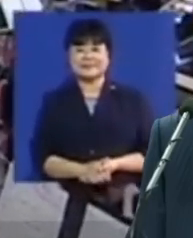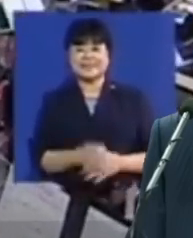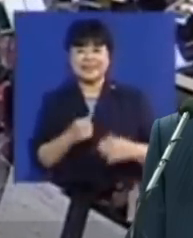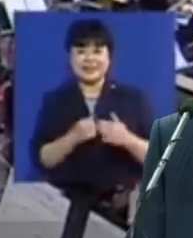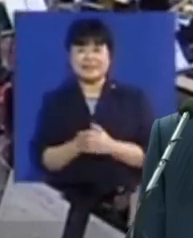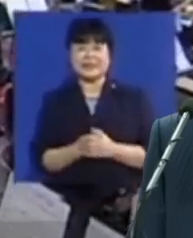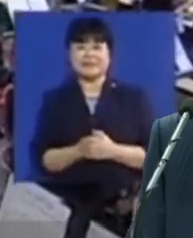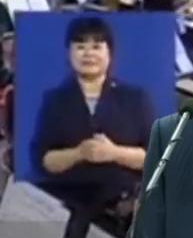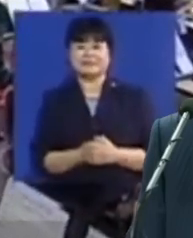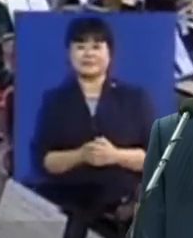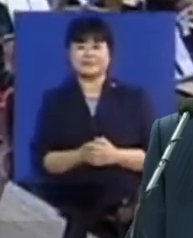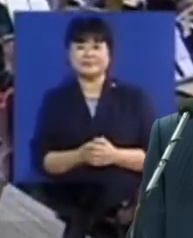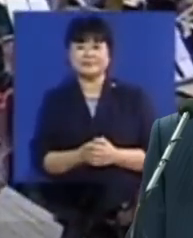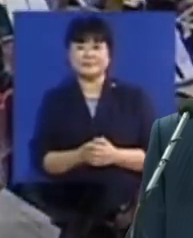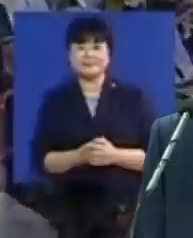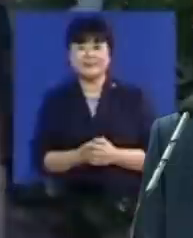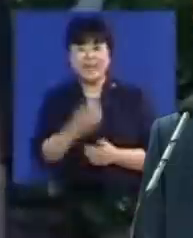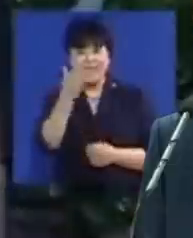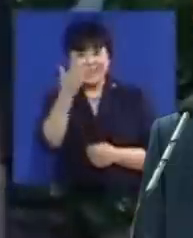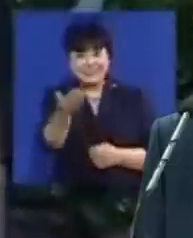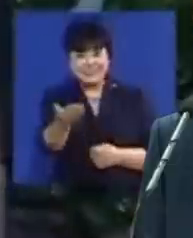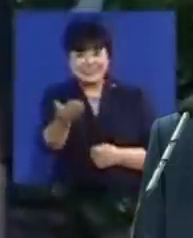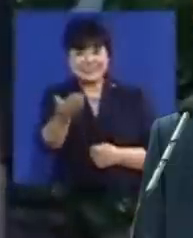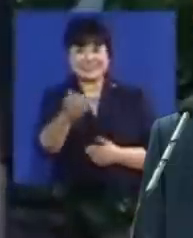그래서 내가 위르겐 박사 보고 당신이